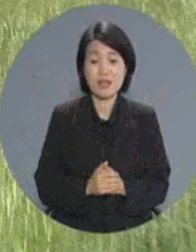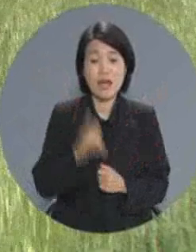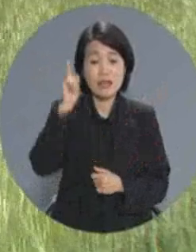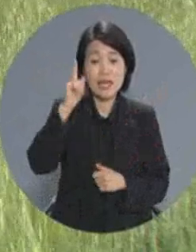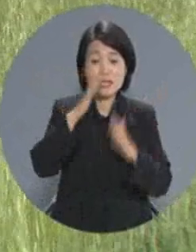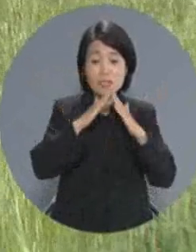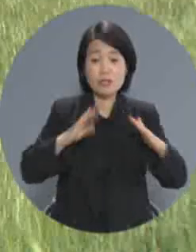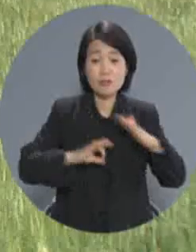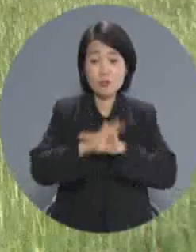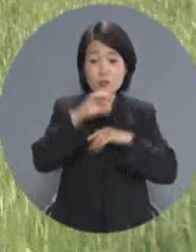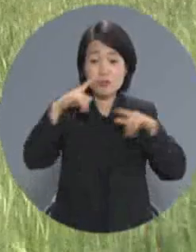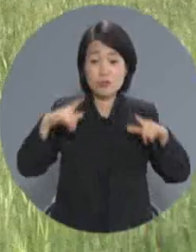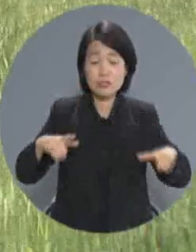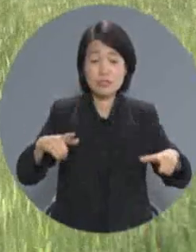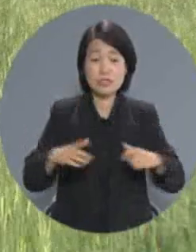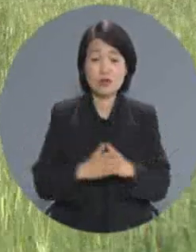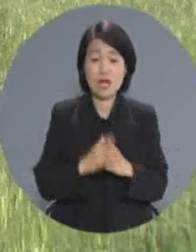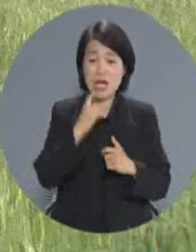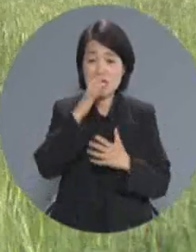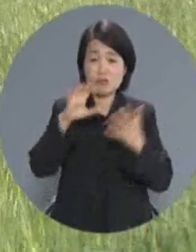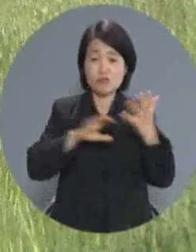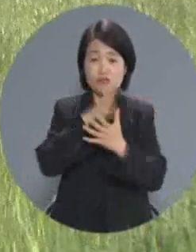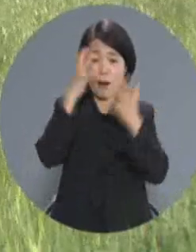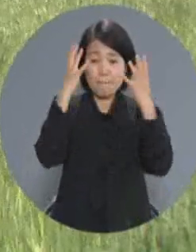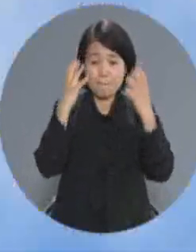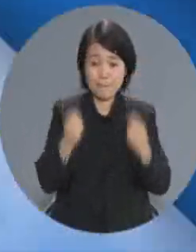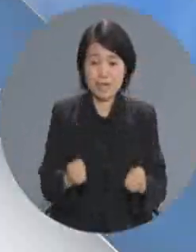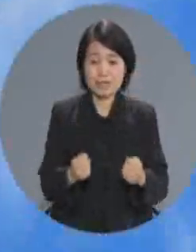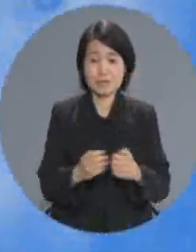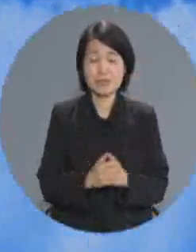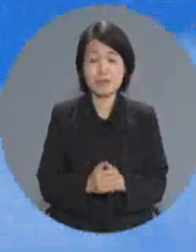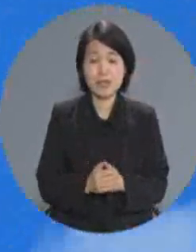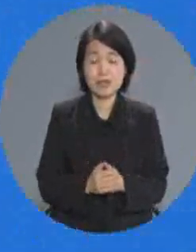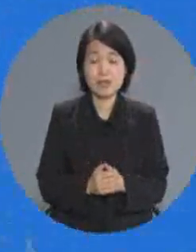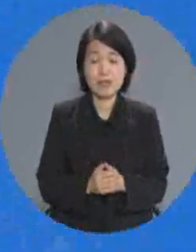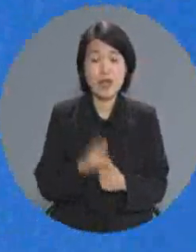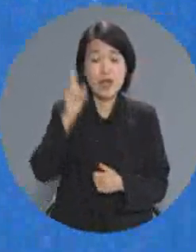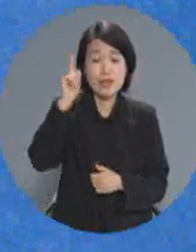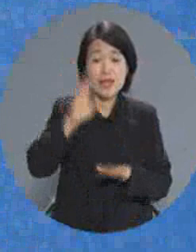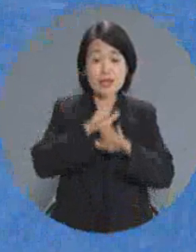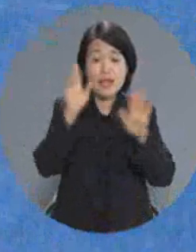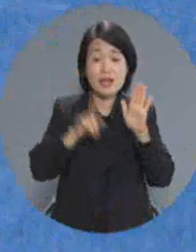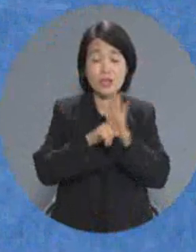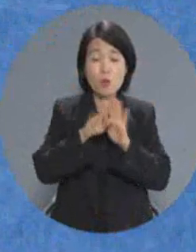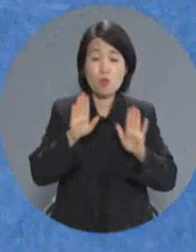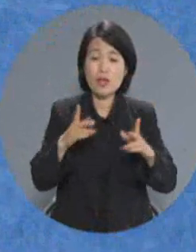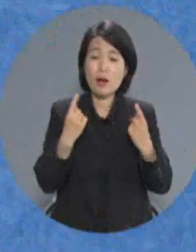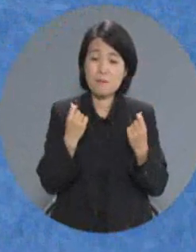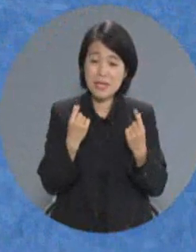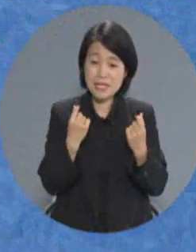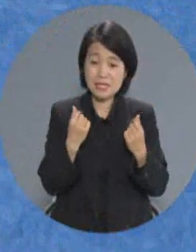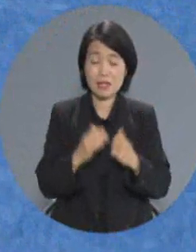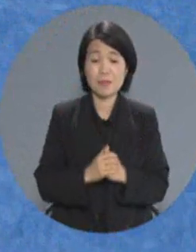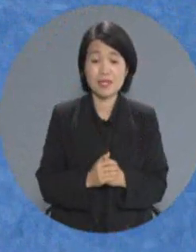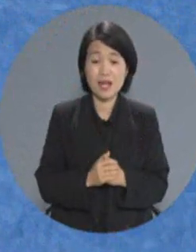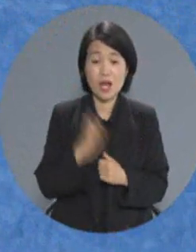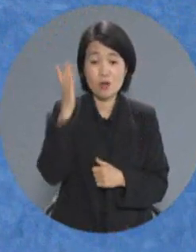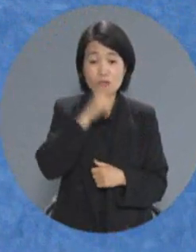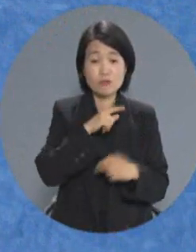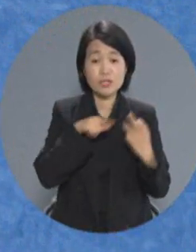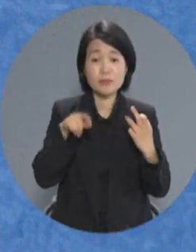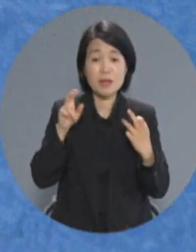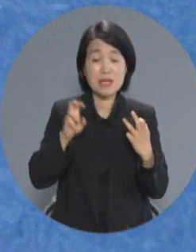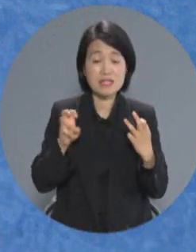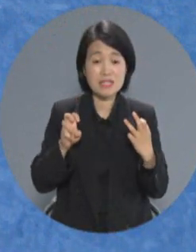내일 전남 동부 지역은 구름 많은 날씨를 보이겠습니다. 내일 낮 기온은 오늘과 비슷하겠습니다. 여수